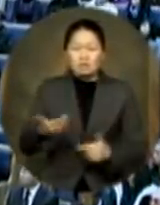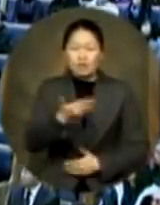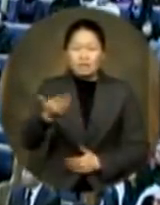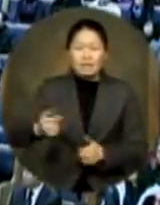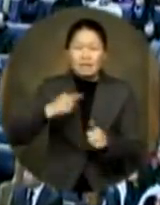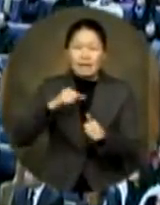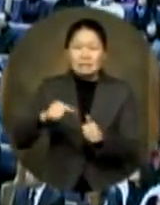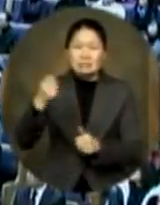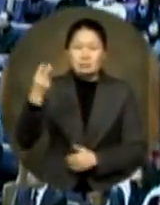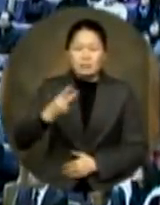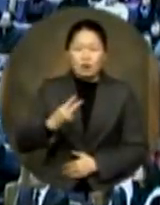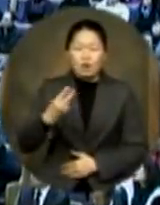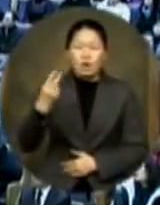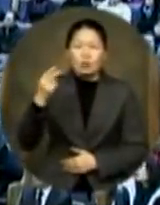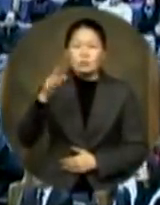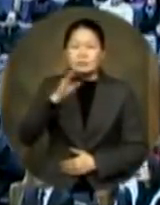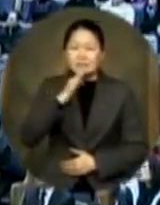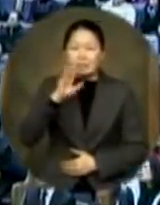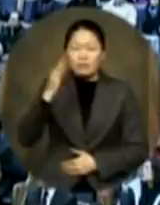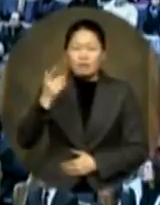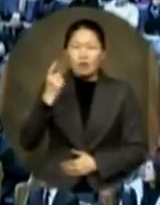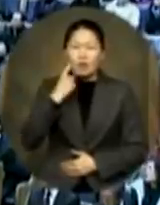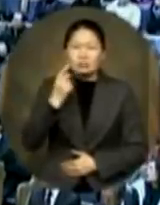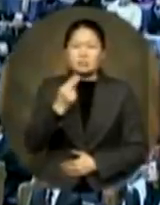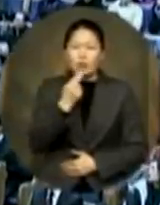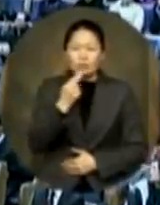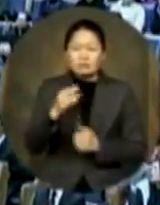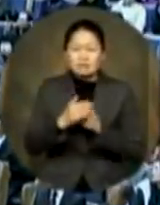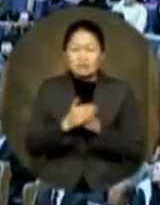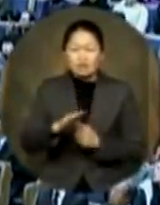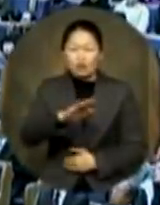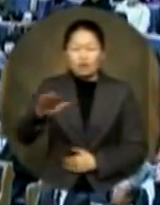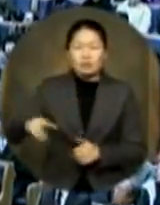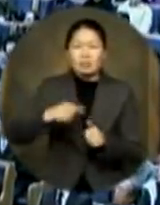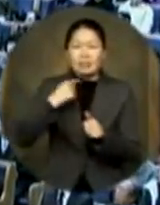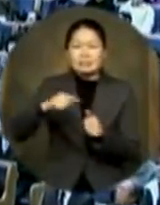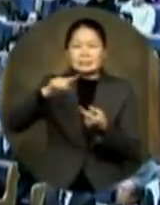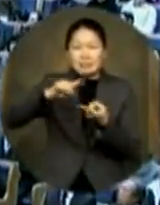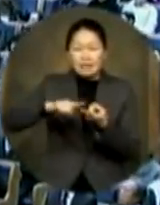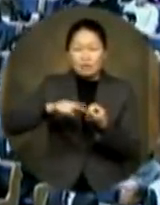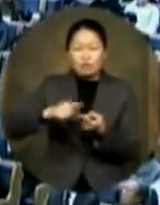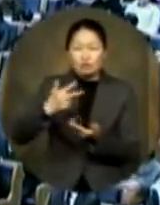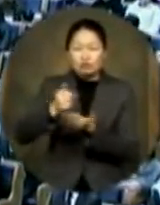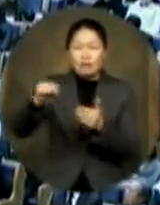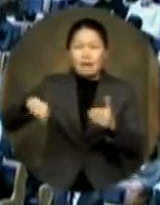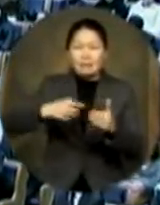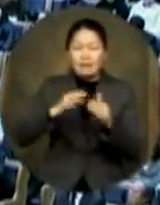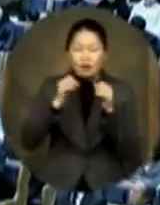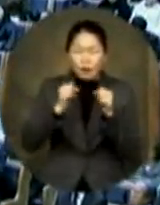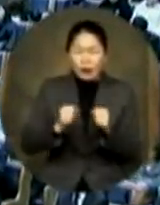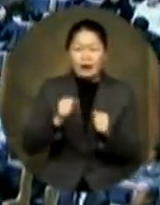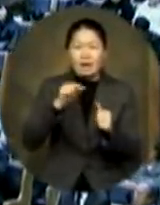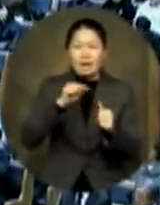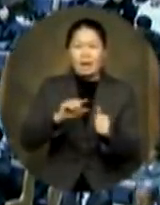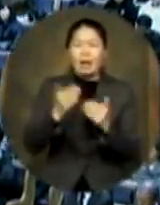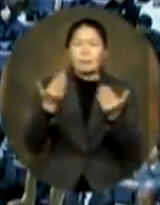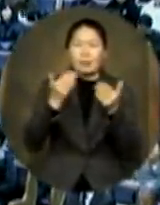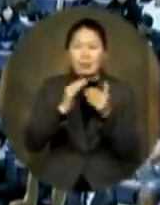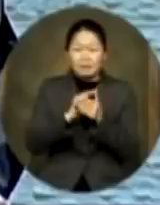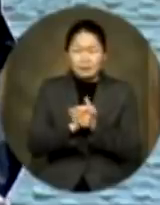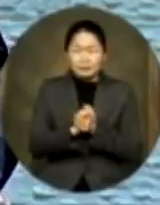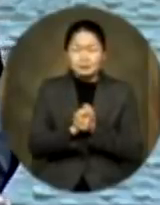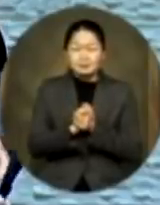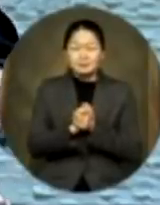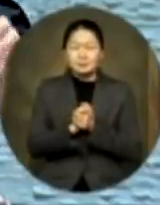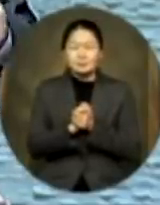또 참되고 거짓이 없으니 너희를 가르치신 그대로 주 안에 거하라 아멘